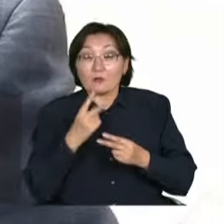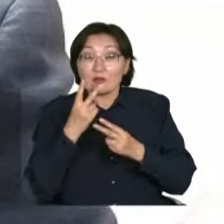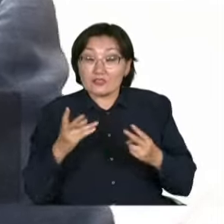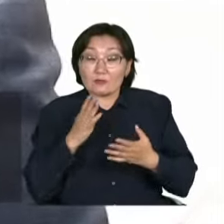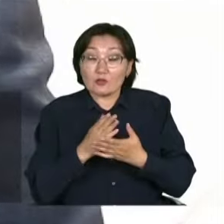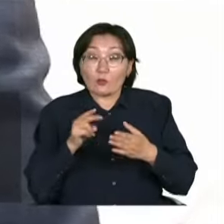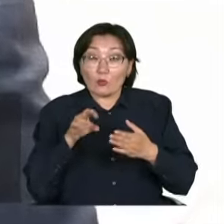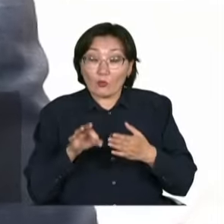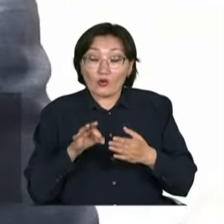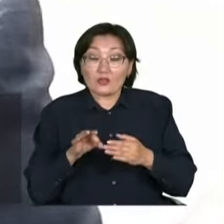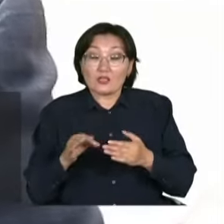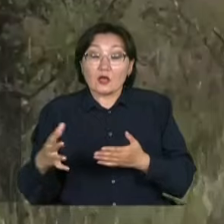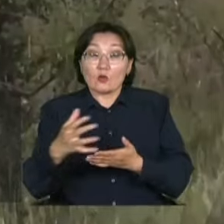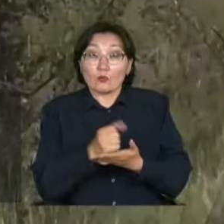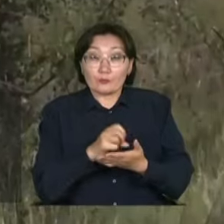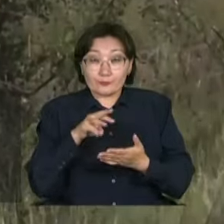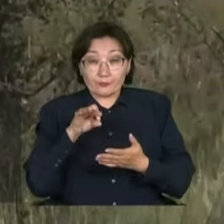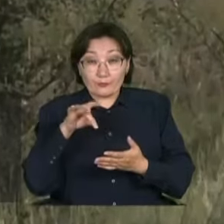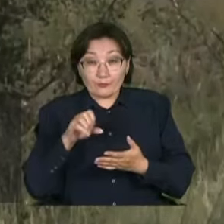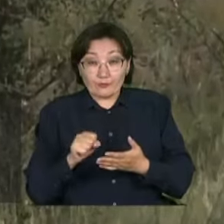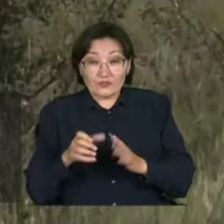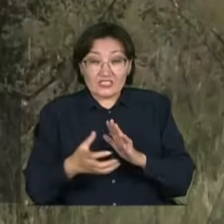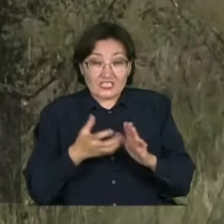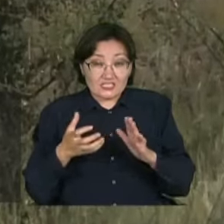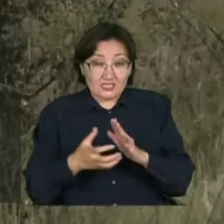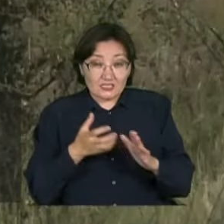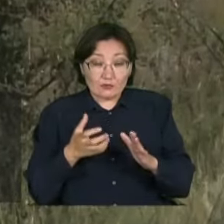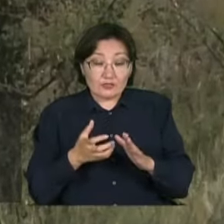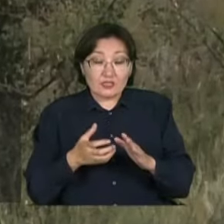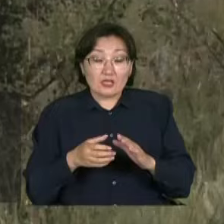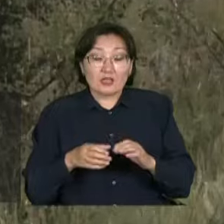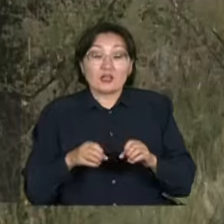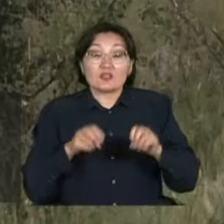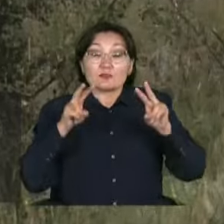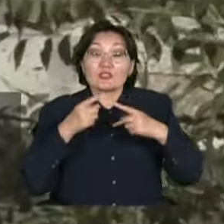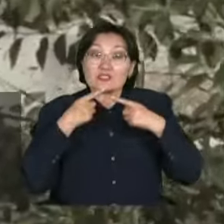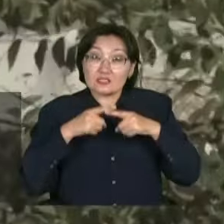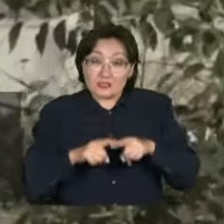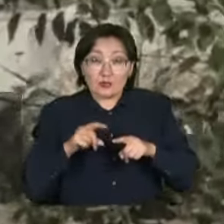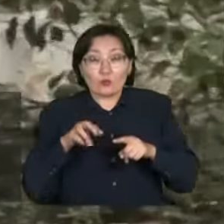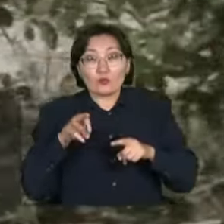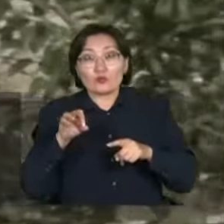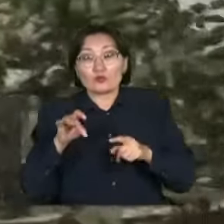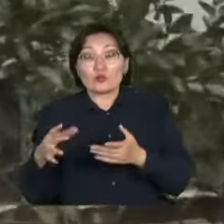по вывозу коммунальных отходов, недостаточно, получается, техники, мусоровоза. Вот как раз